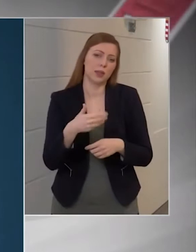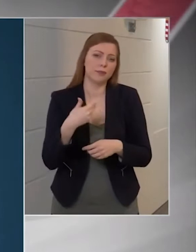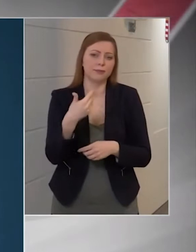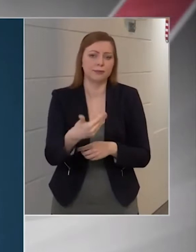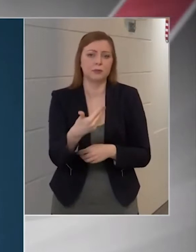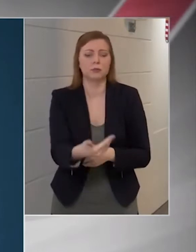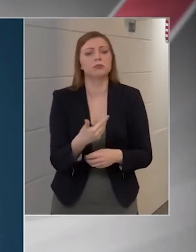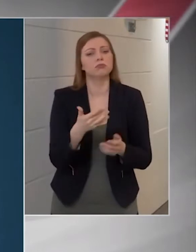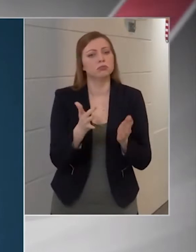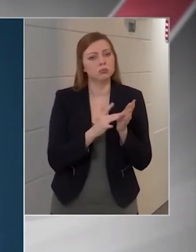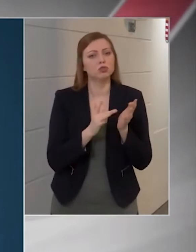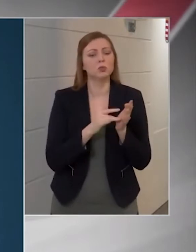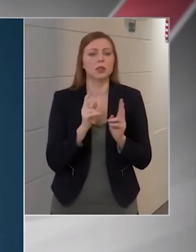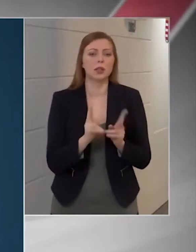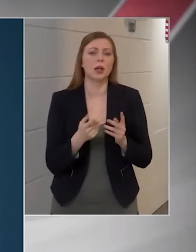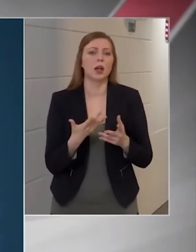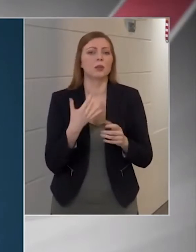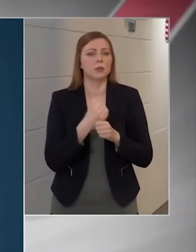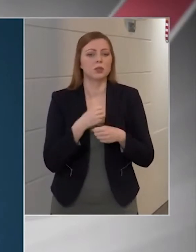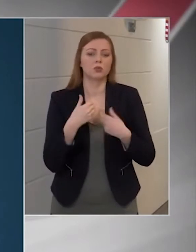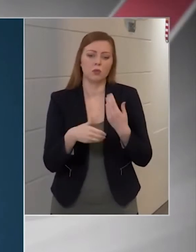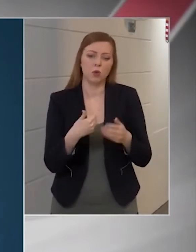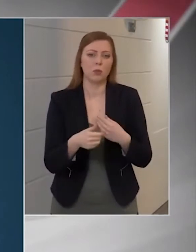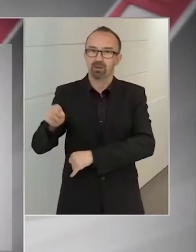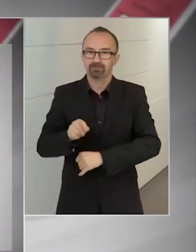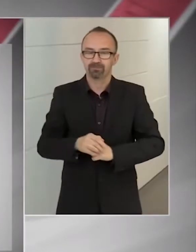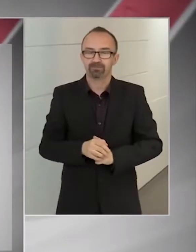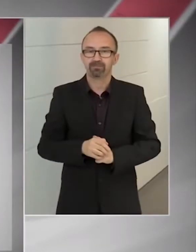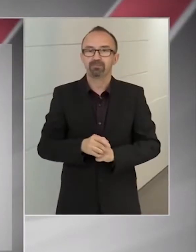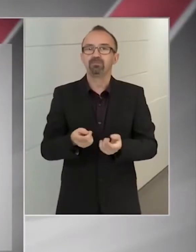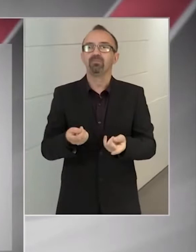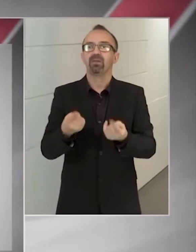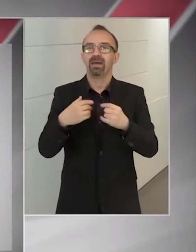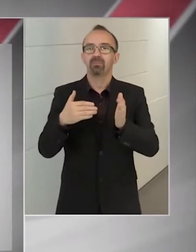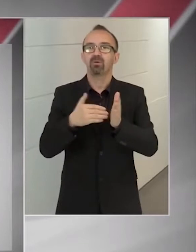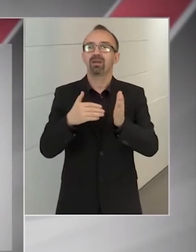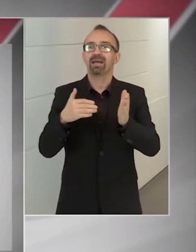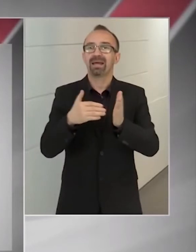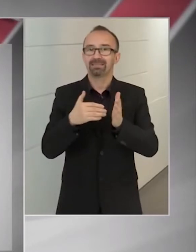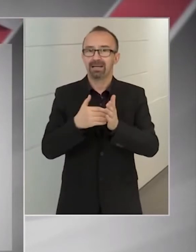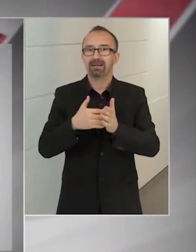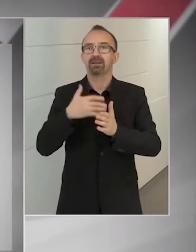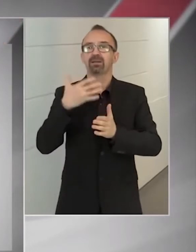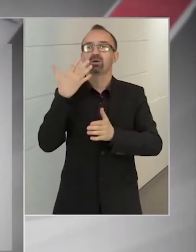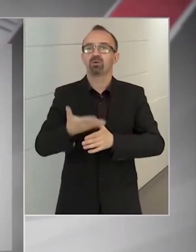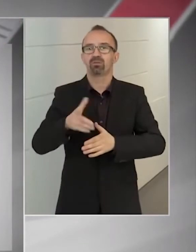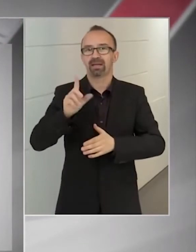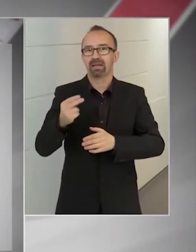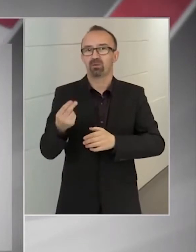ismételni kell, hogy megtartsuk a folyamatos védettséget. Az országos adatokat tekintve az elmúlt 24